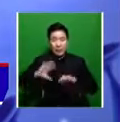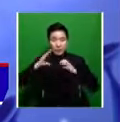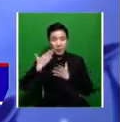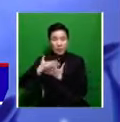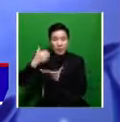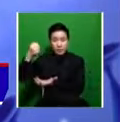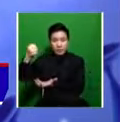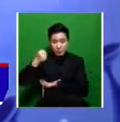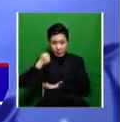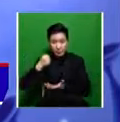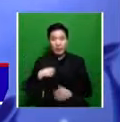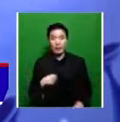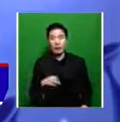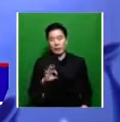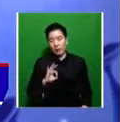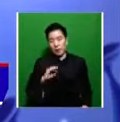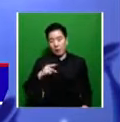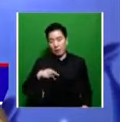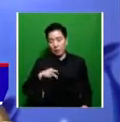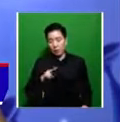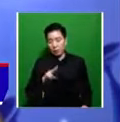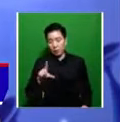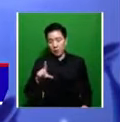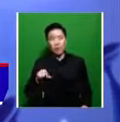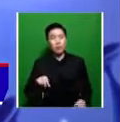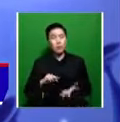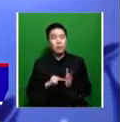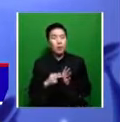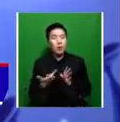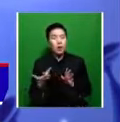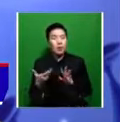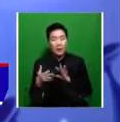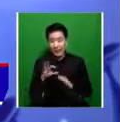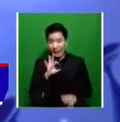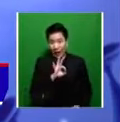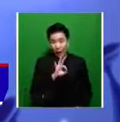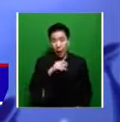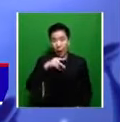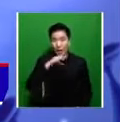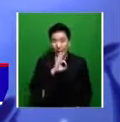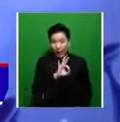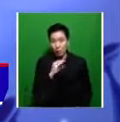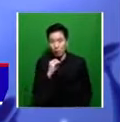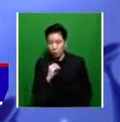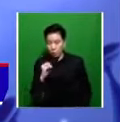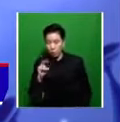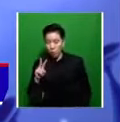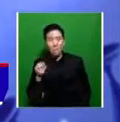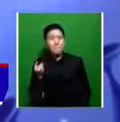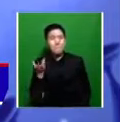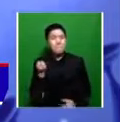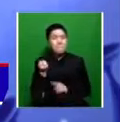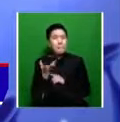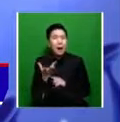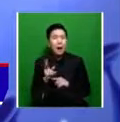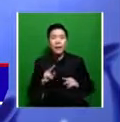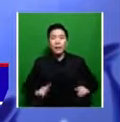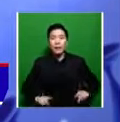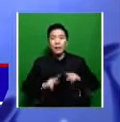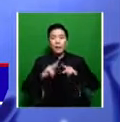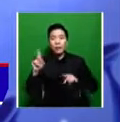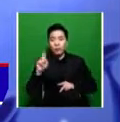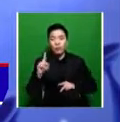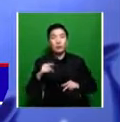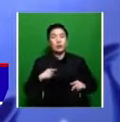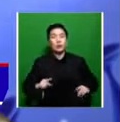ดไว้ 9,002 ล้านบาทเนี่ยกระทรวงที่ได้รับงบประมาณเยอะที่สุดก็แน่นอนนะคะว่าจะต้องเป็นกระทร